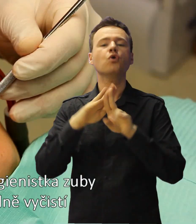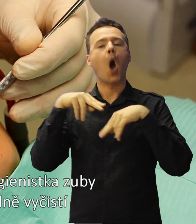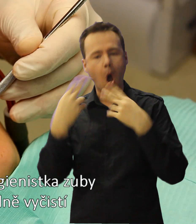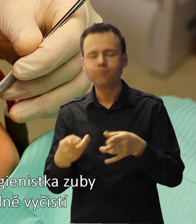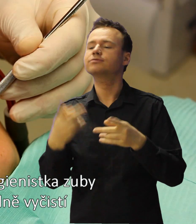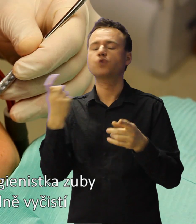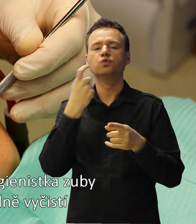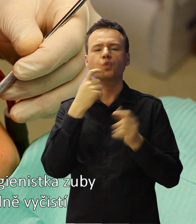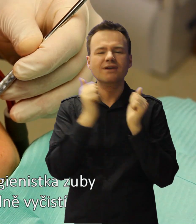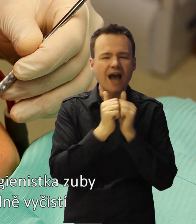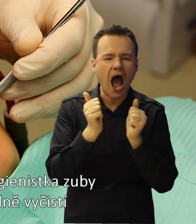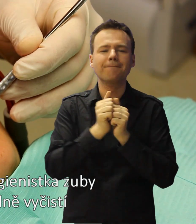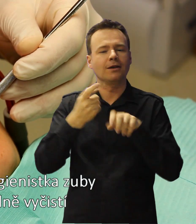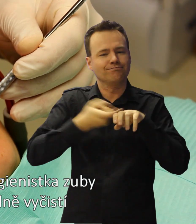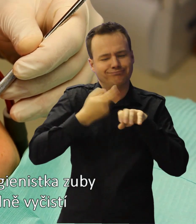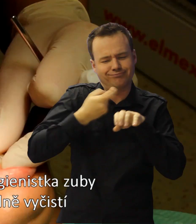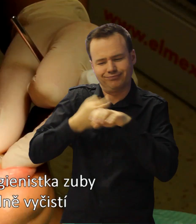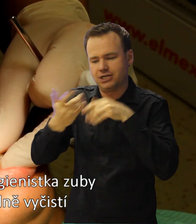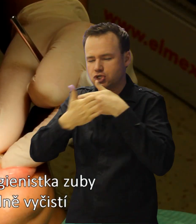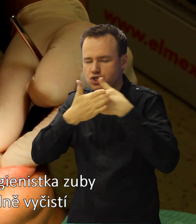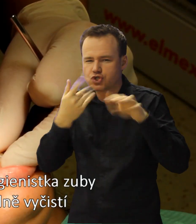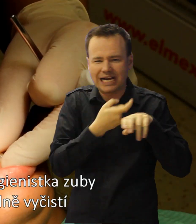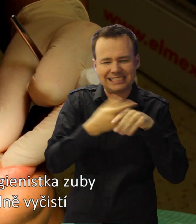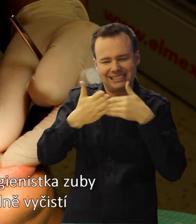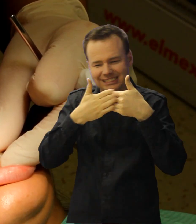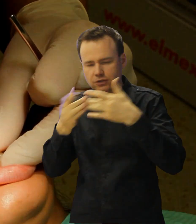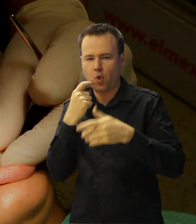Po vyšetření hygienistka zuby profesionálně vyčistí.